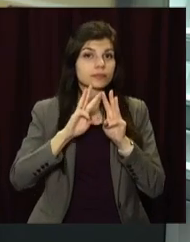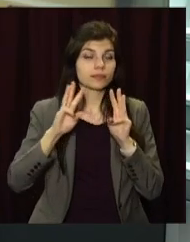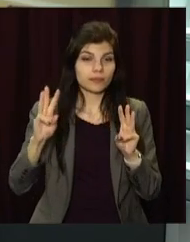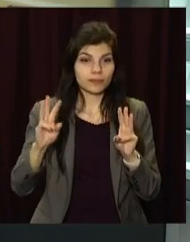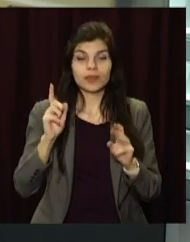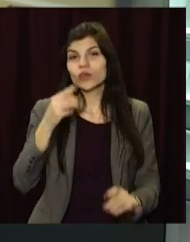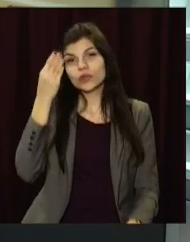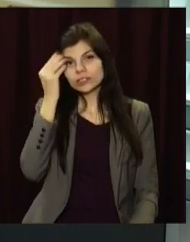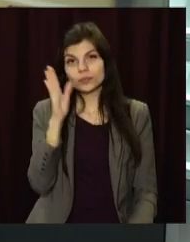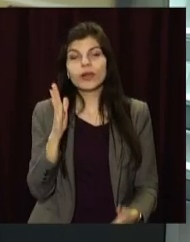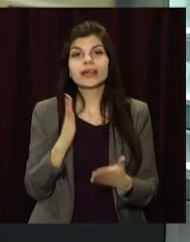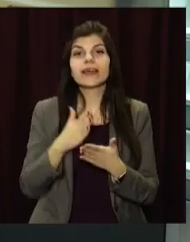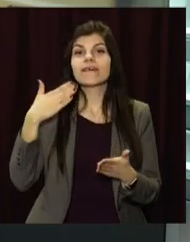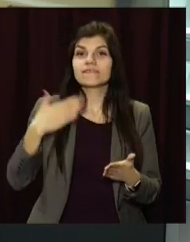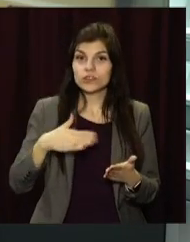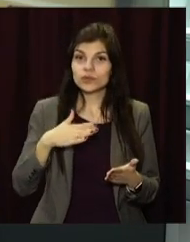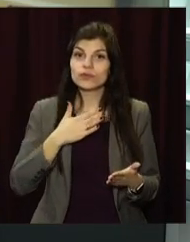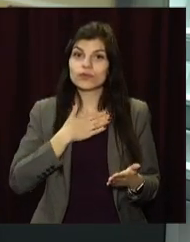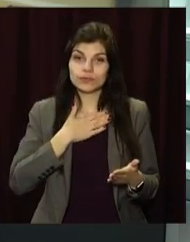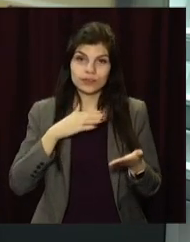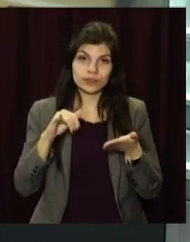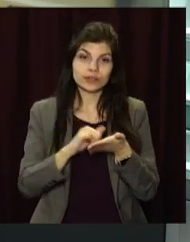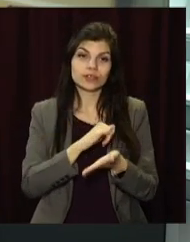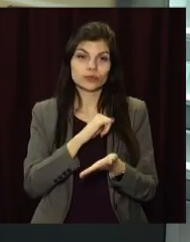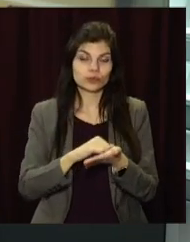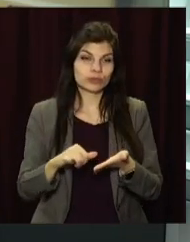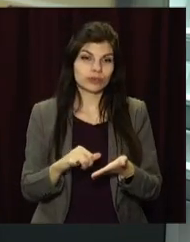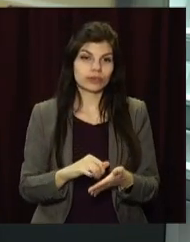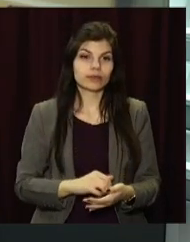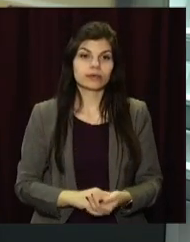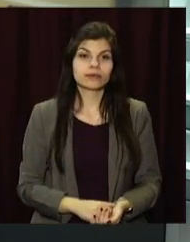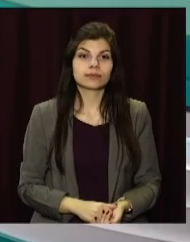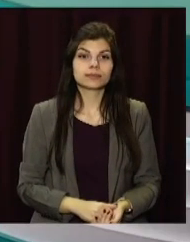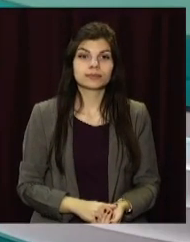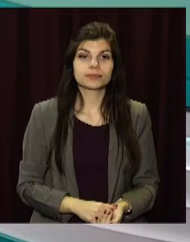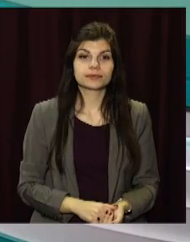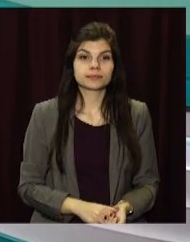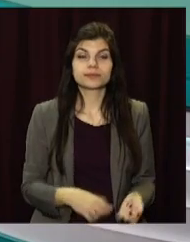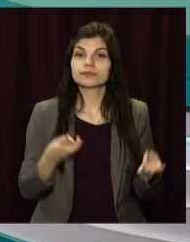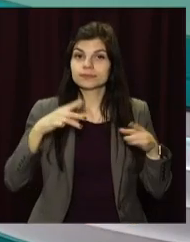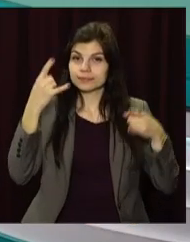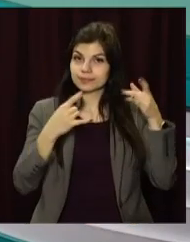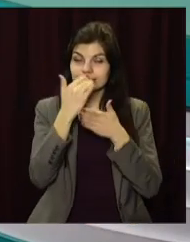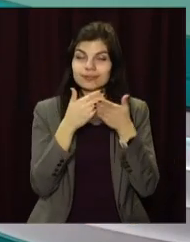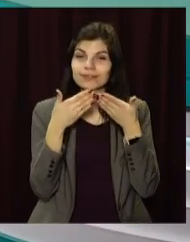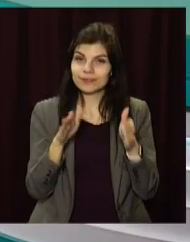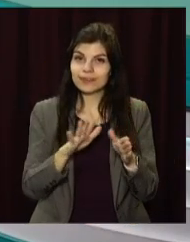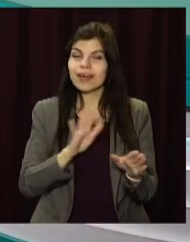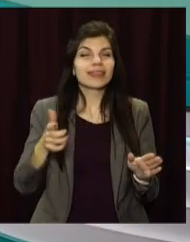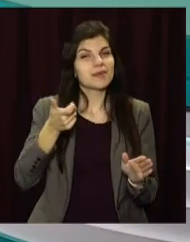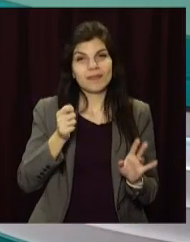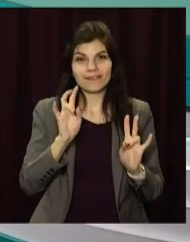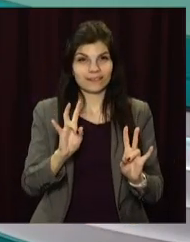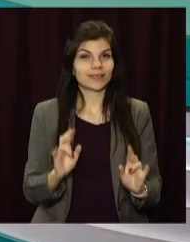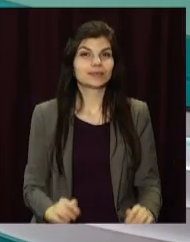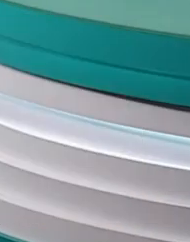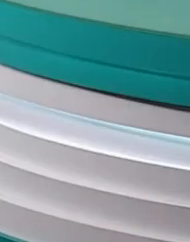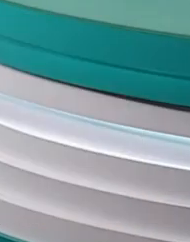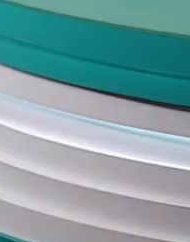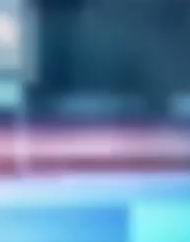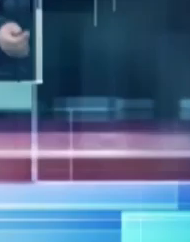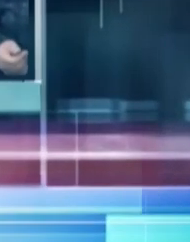проєктів Асоціації офіцерів, який підтримали Офіс президента та Кабмін. Руслана Козиряцька, Сергій Язовських, Open News, телеканал